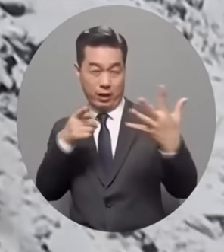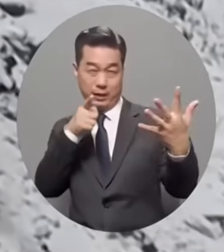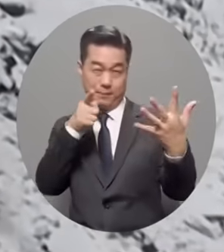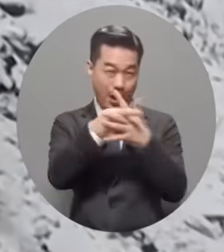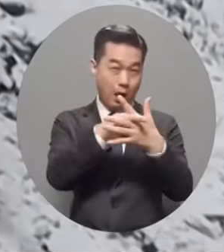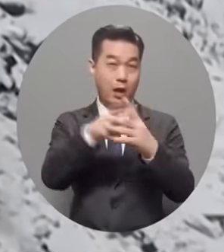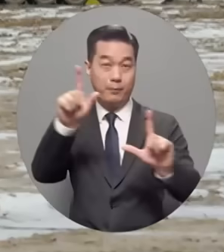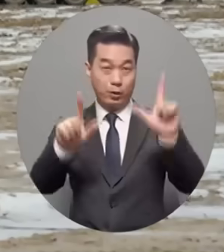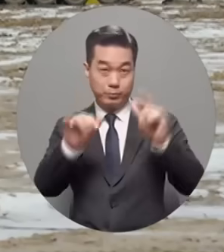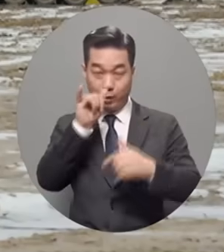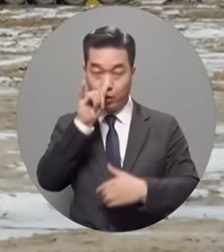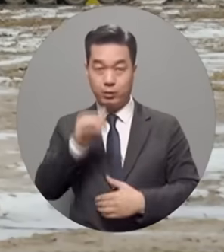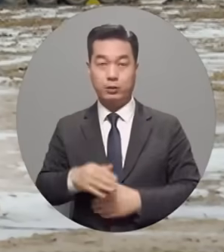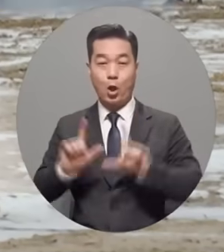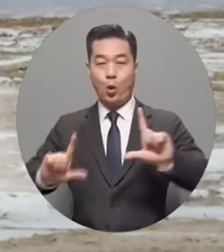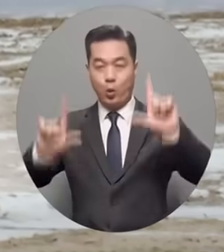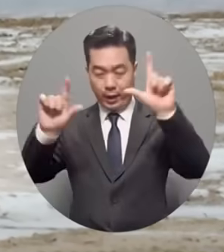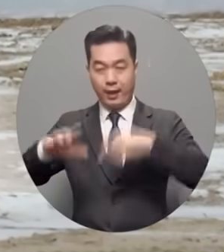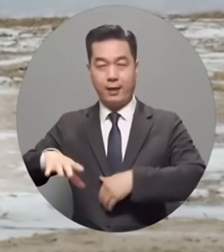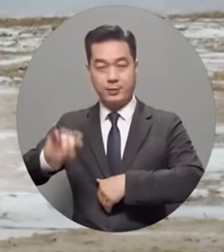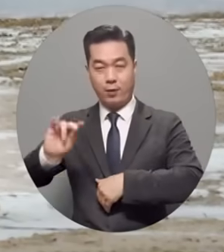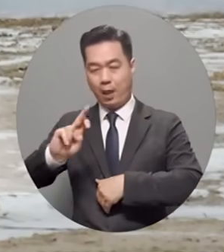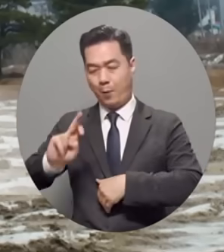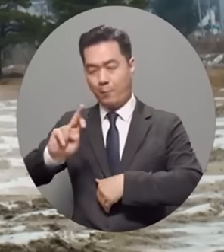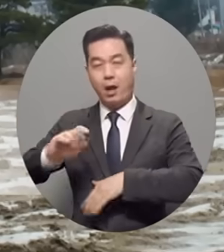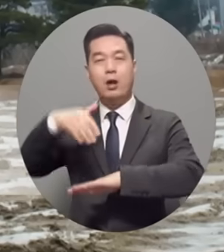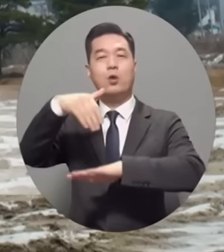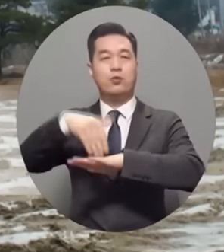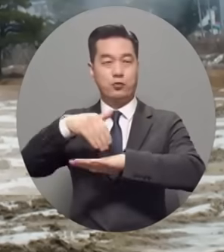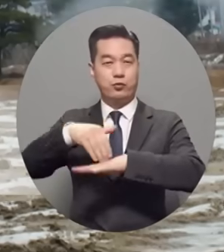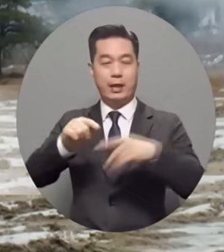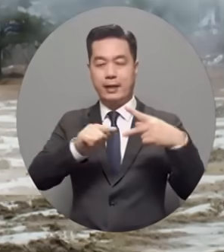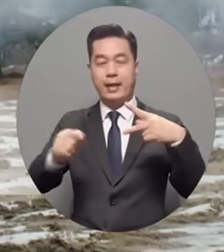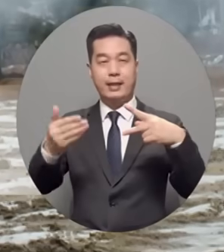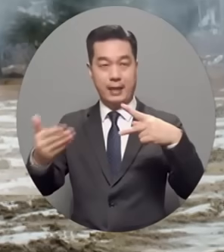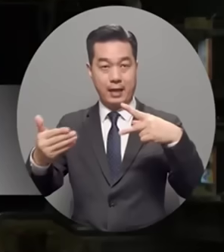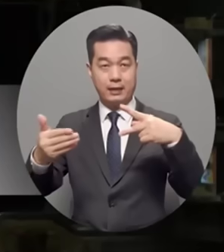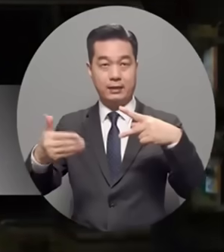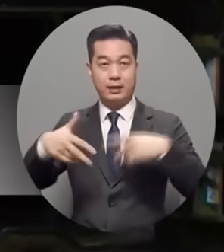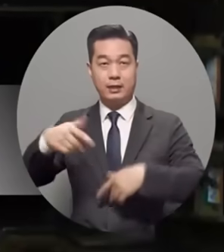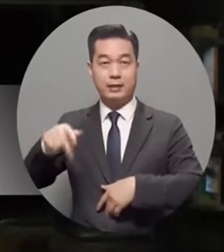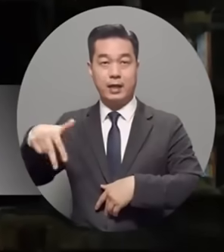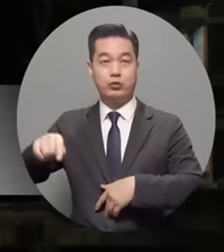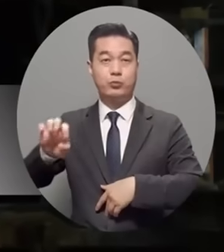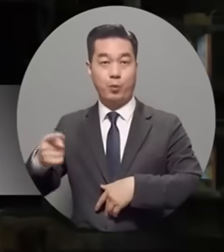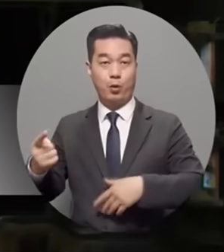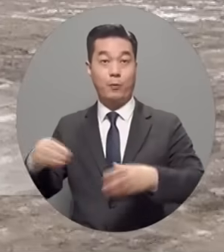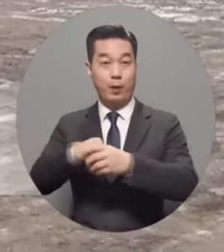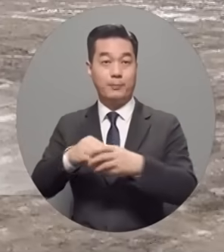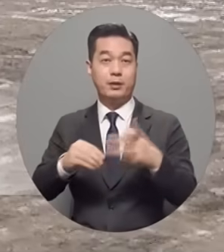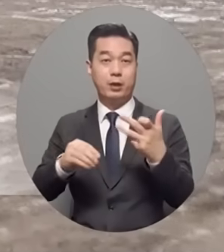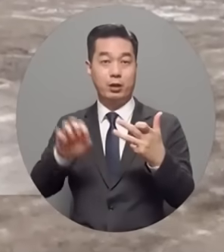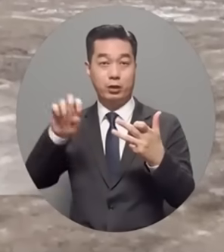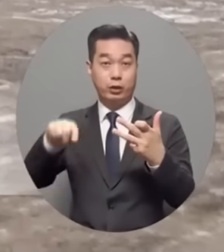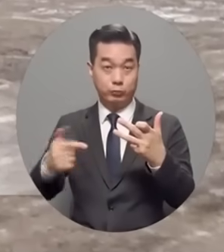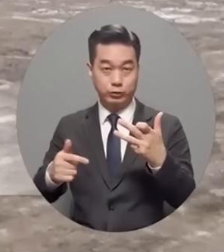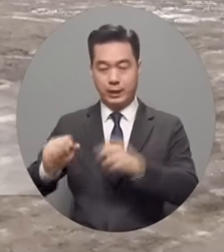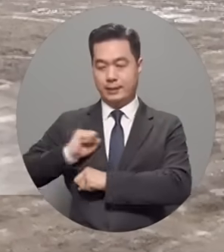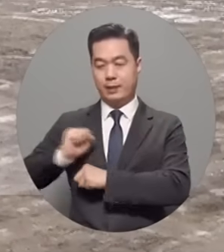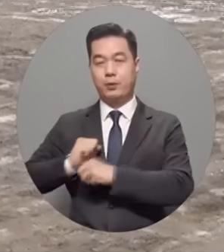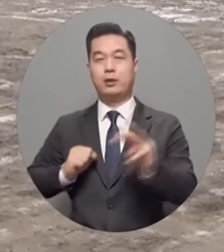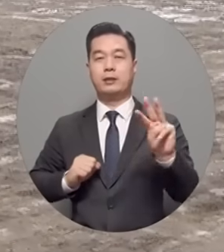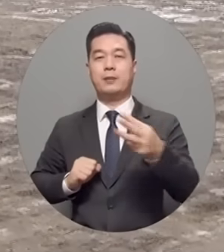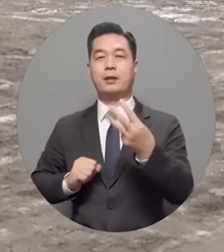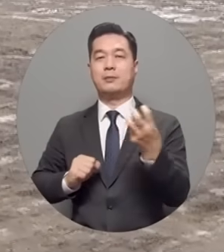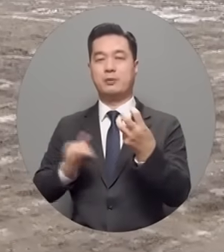적중합니다. 올해 첫 포탄 사격 훈련이 K9 자주포 등 18문과 장병 330명이 참가한 가운데